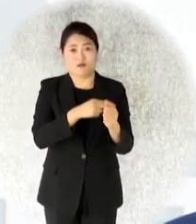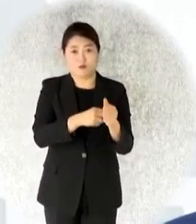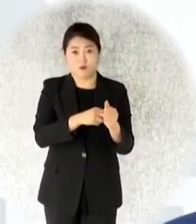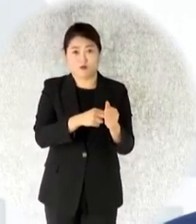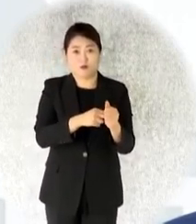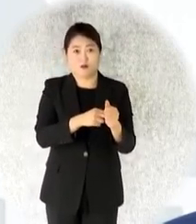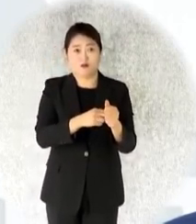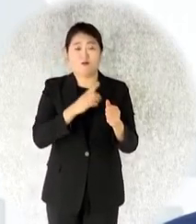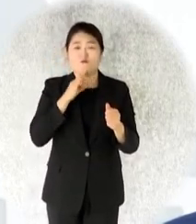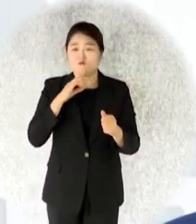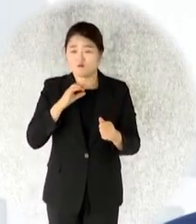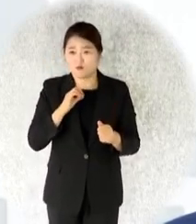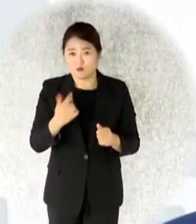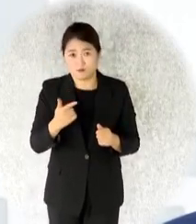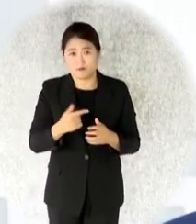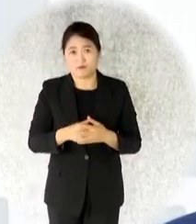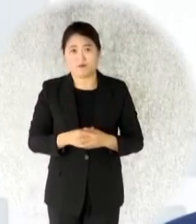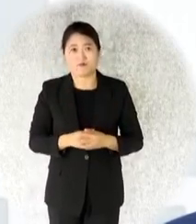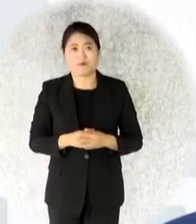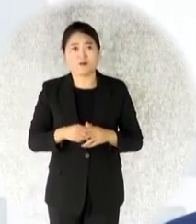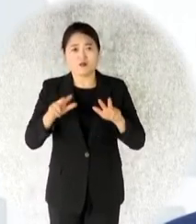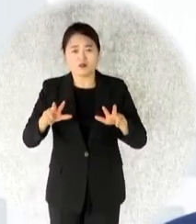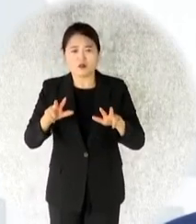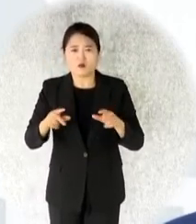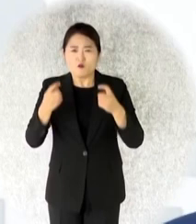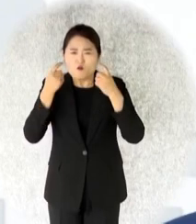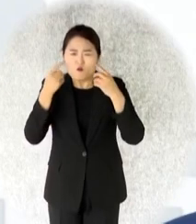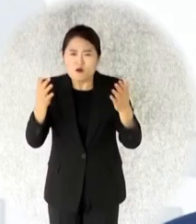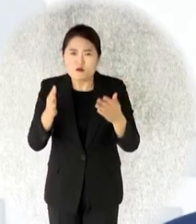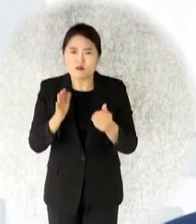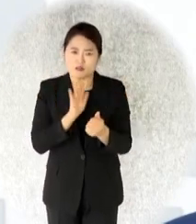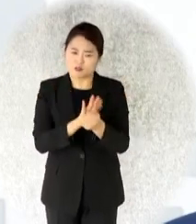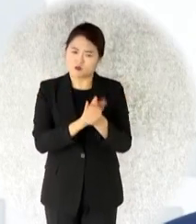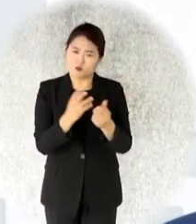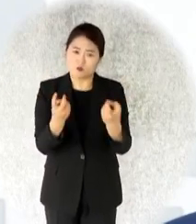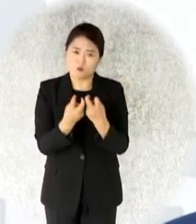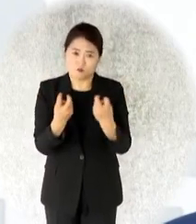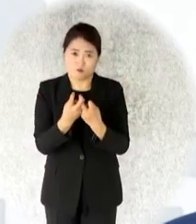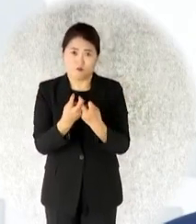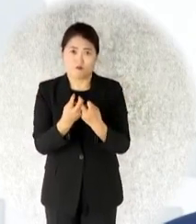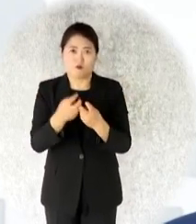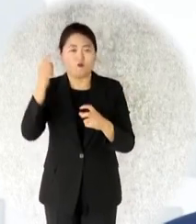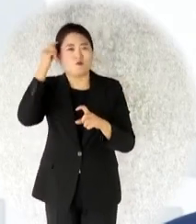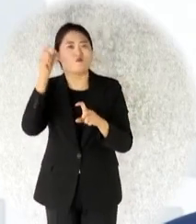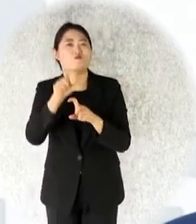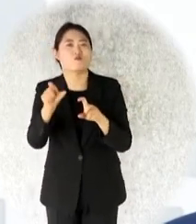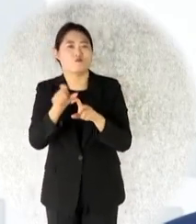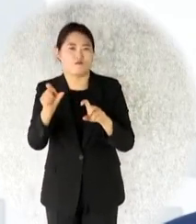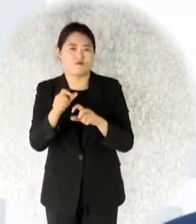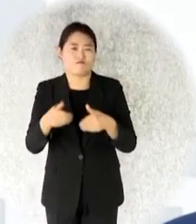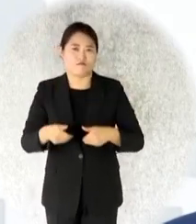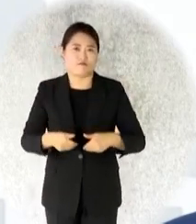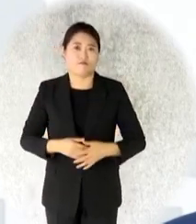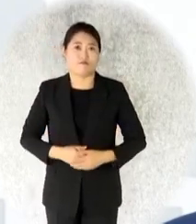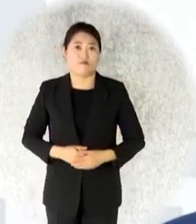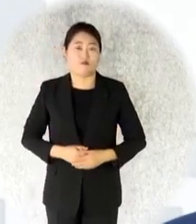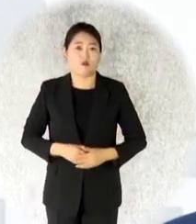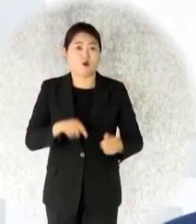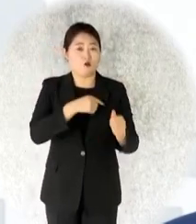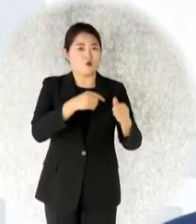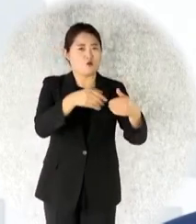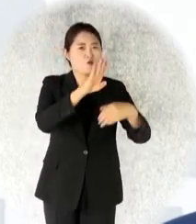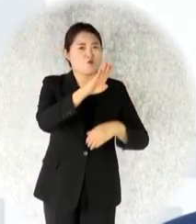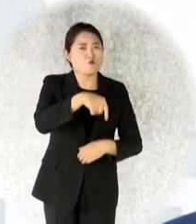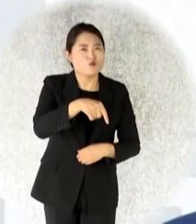어떤 세부적인 지원을 할 수 있는지도 고민해야 합니다 교육부